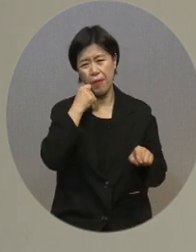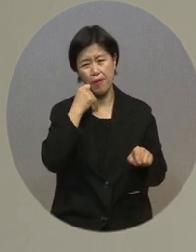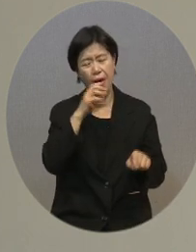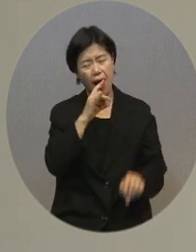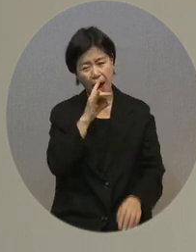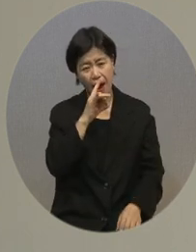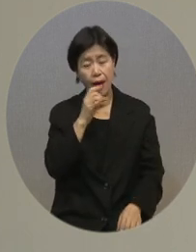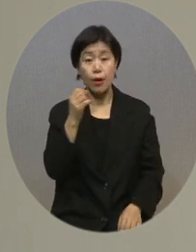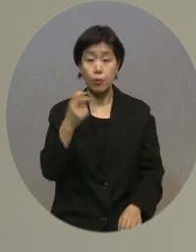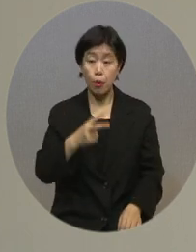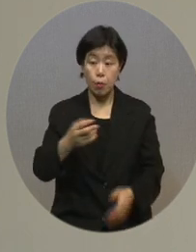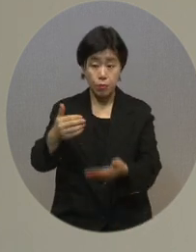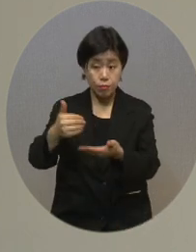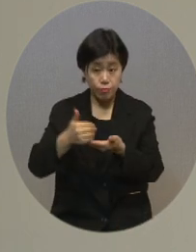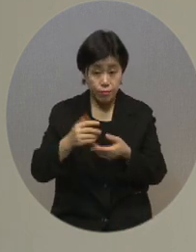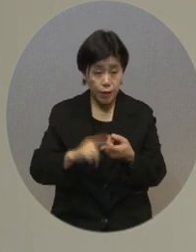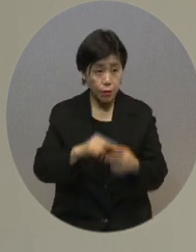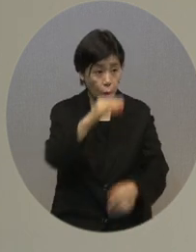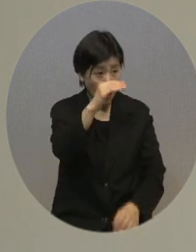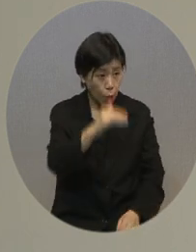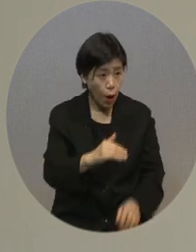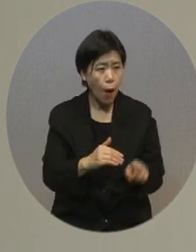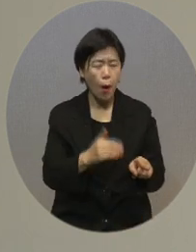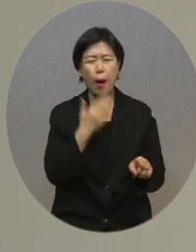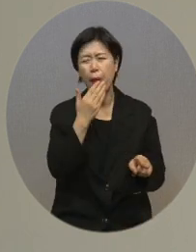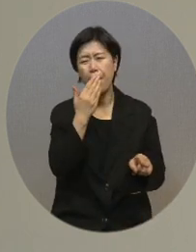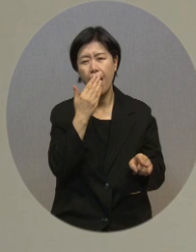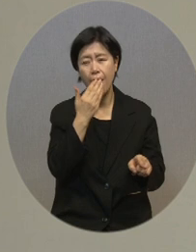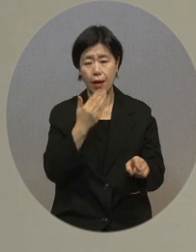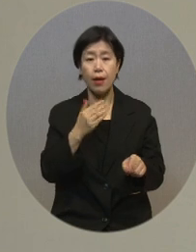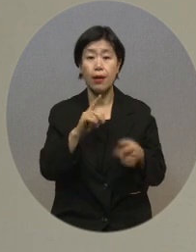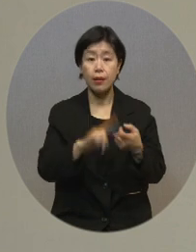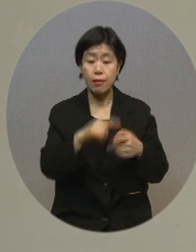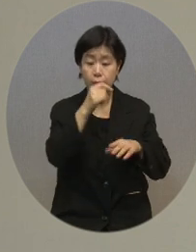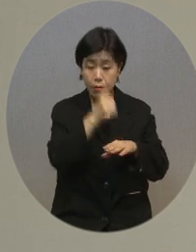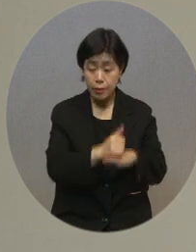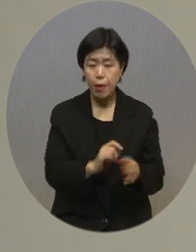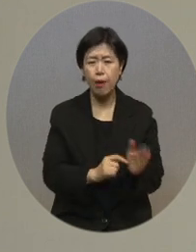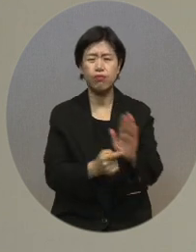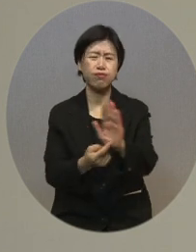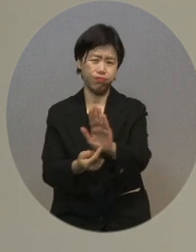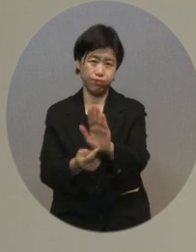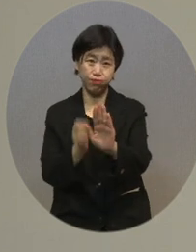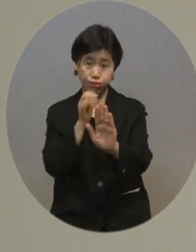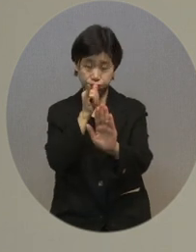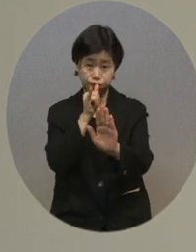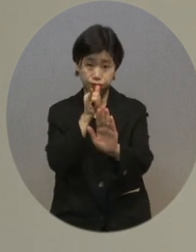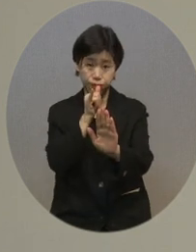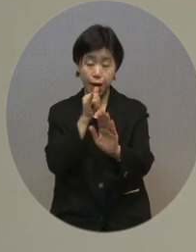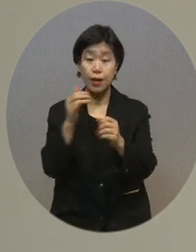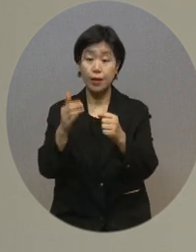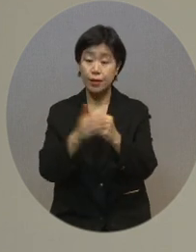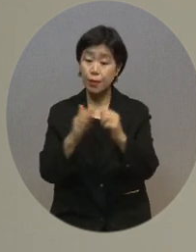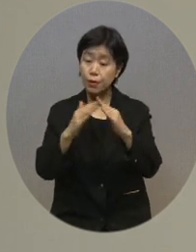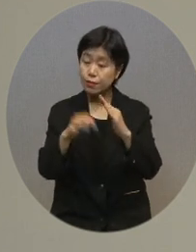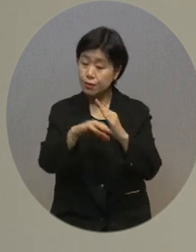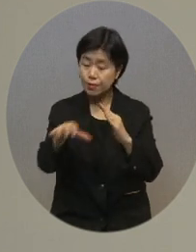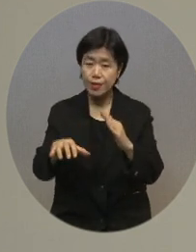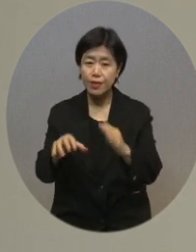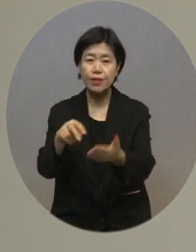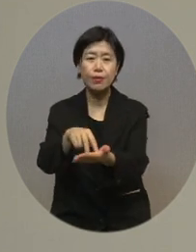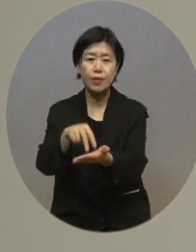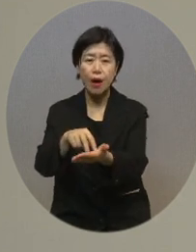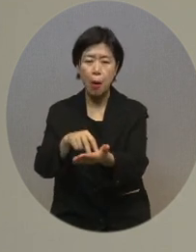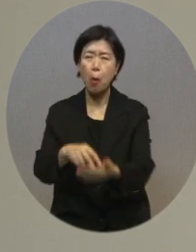하니까 바로 될 것 같습니다. 이런 피드백을 드리면서 아마 주민들이 옛날보다 좀 소통이 좀 나아졌다라는